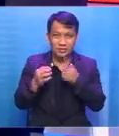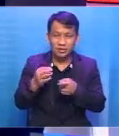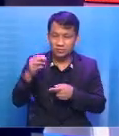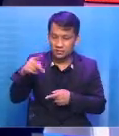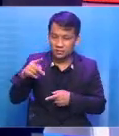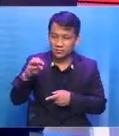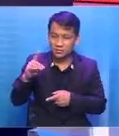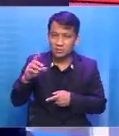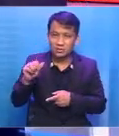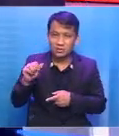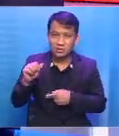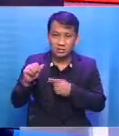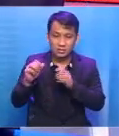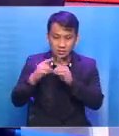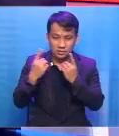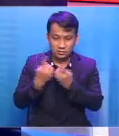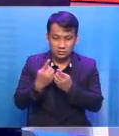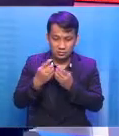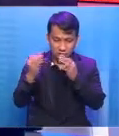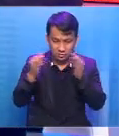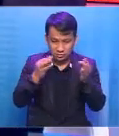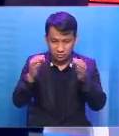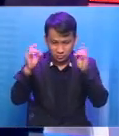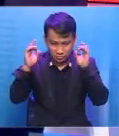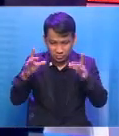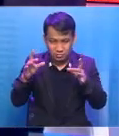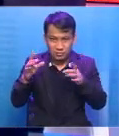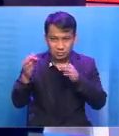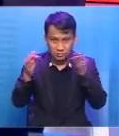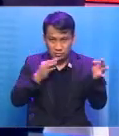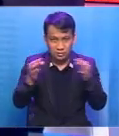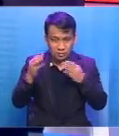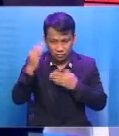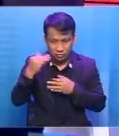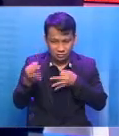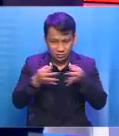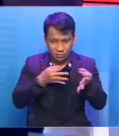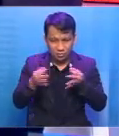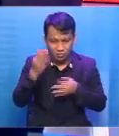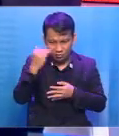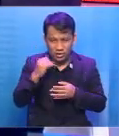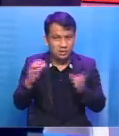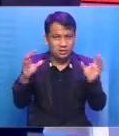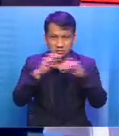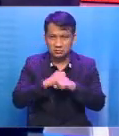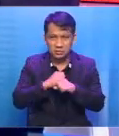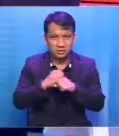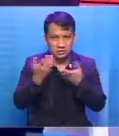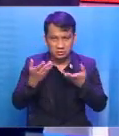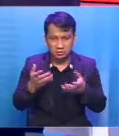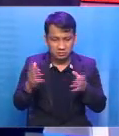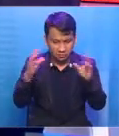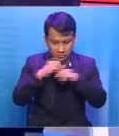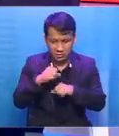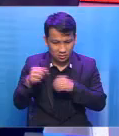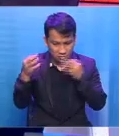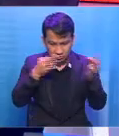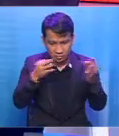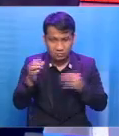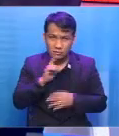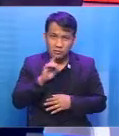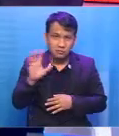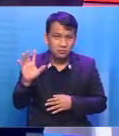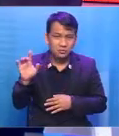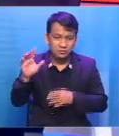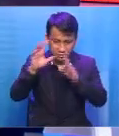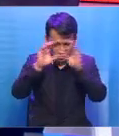Drugs Board. Ang Malacanang may paliwanag kung bakit hindi pa rin daw natutuldukan ang problema sa droga sa kabila ng pangako ng